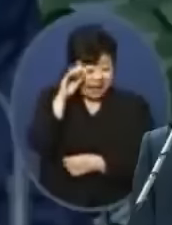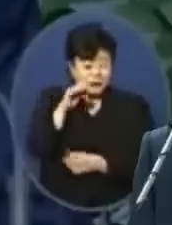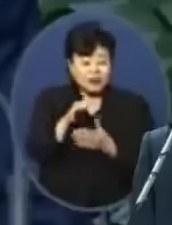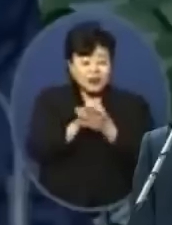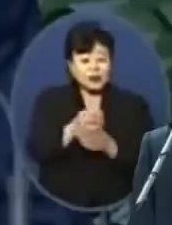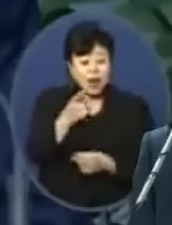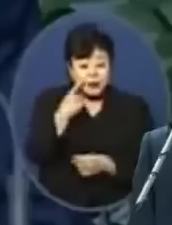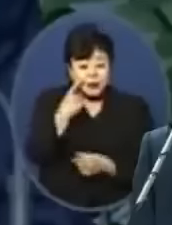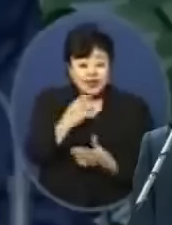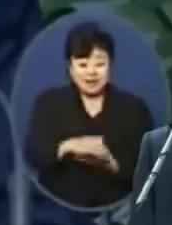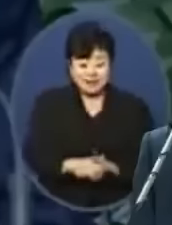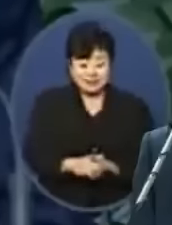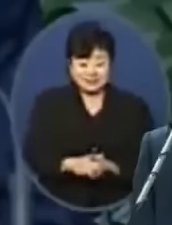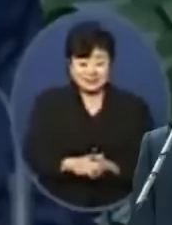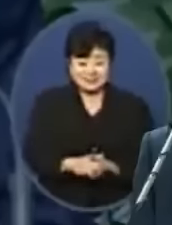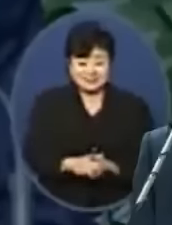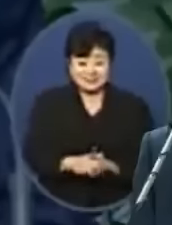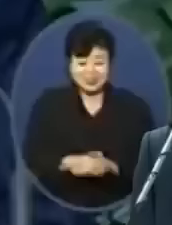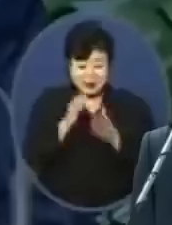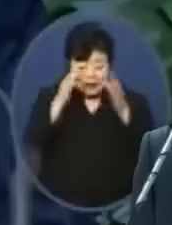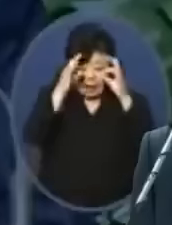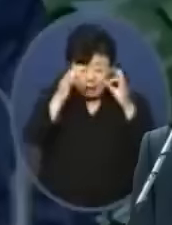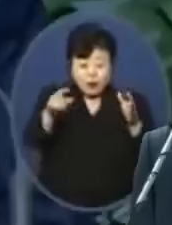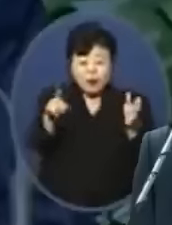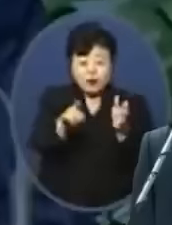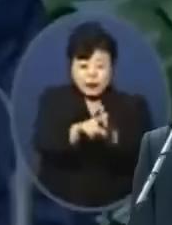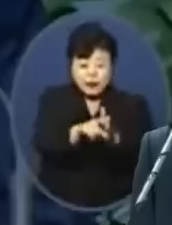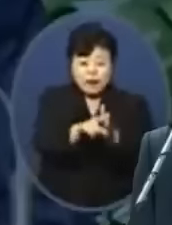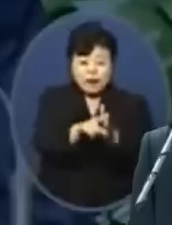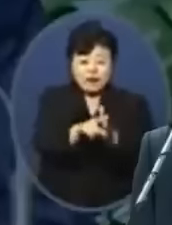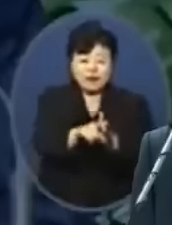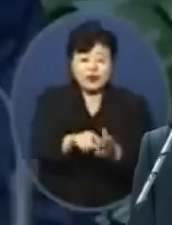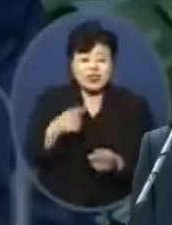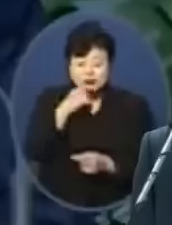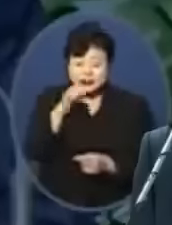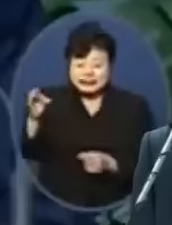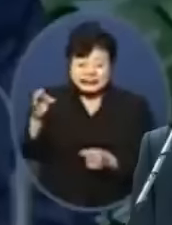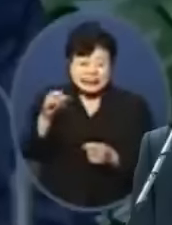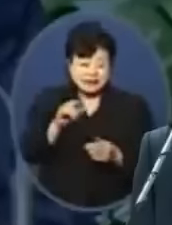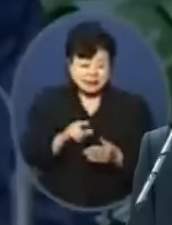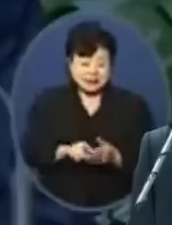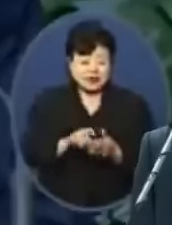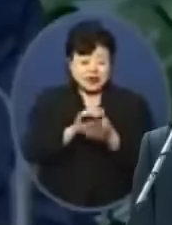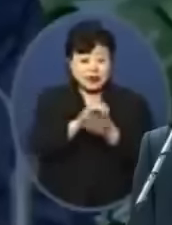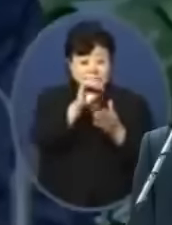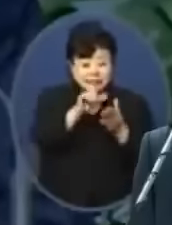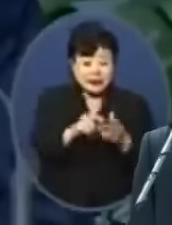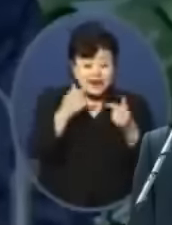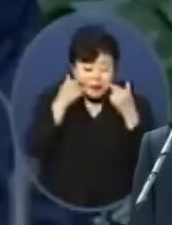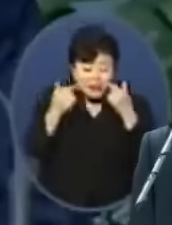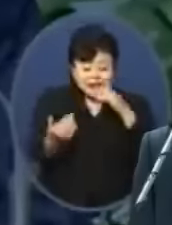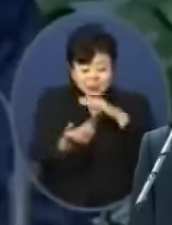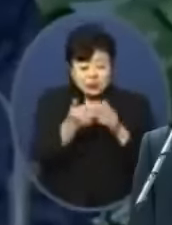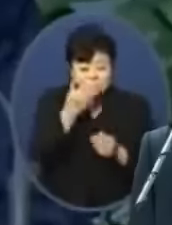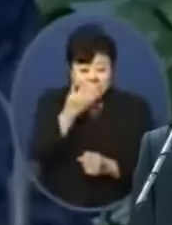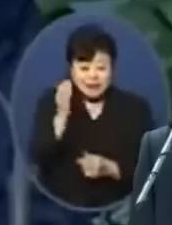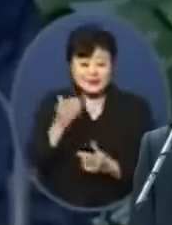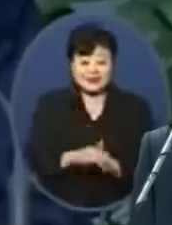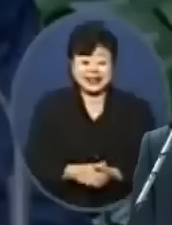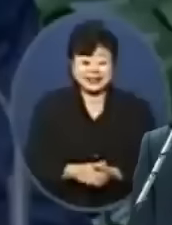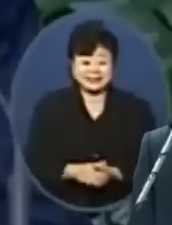기도해 보십시오. 바라보고 믿고 입으로 시인하면서 기도하면 반드시 이루어지는